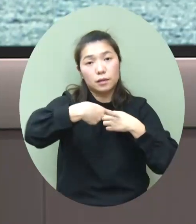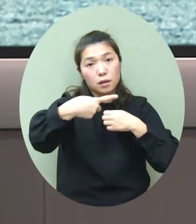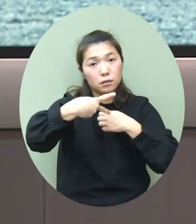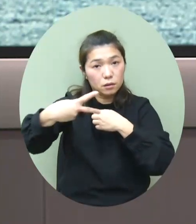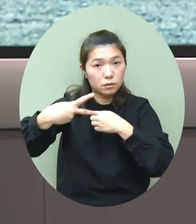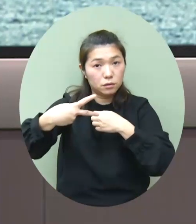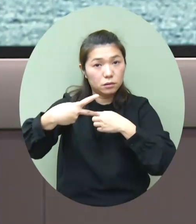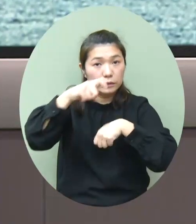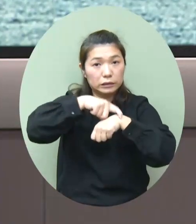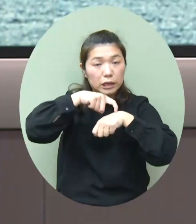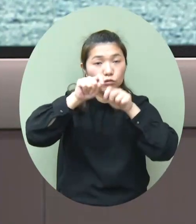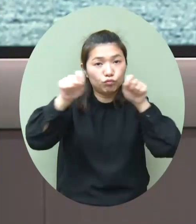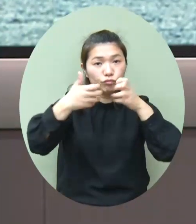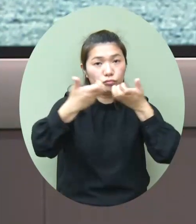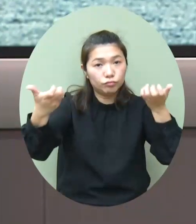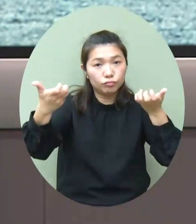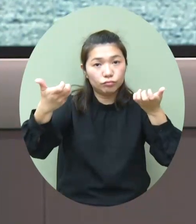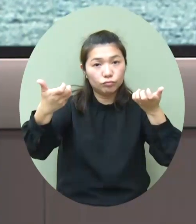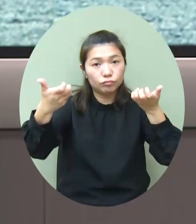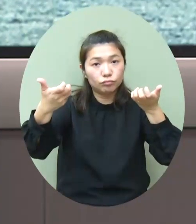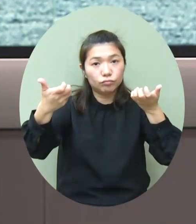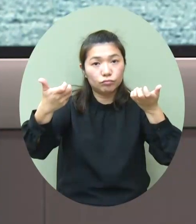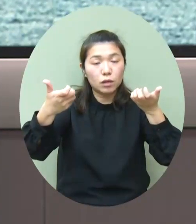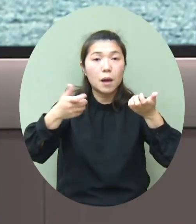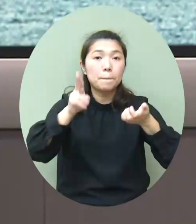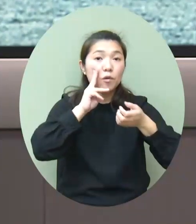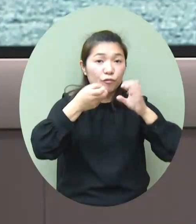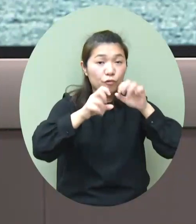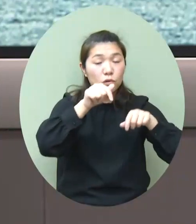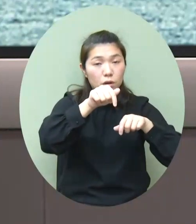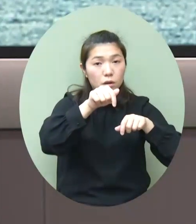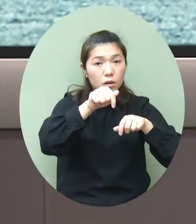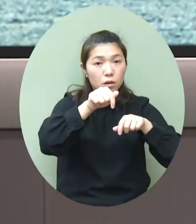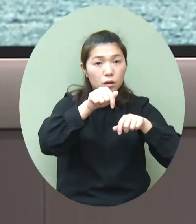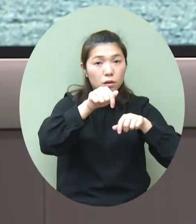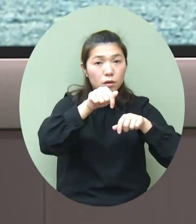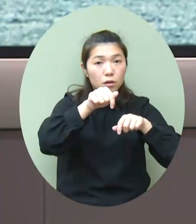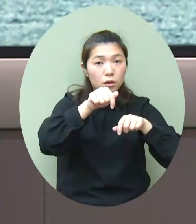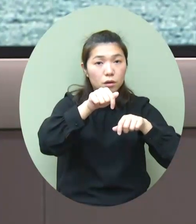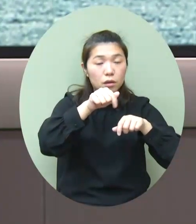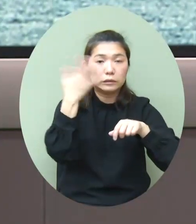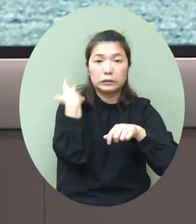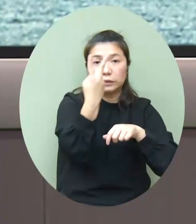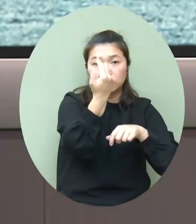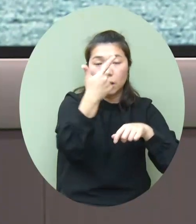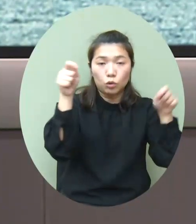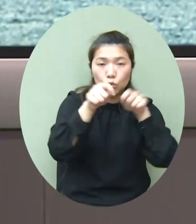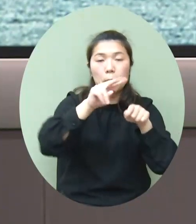两针，第一跟第二针，就是科兴会缩短